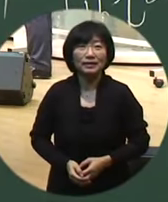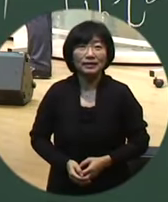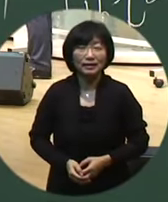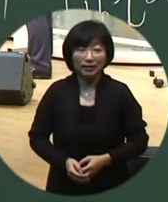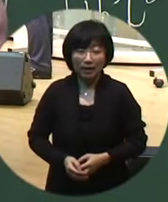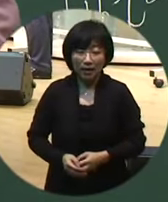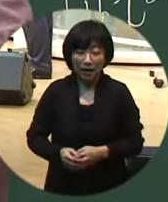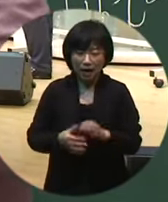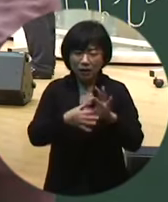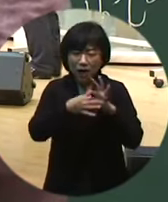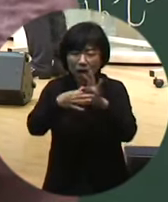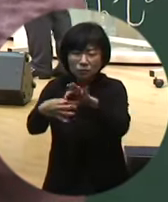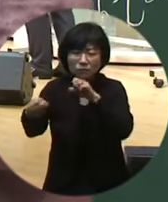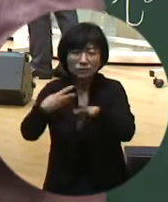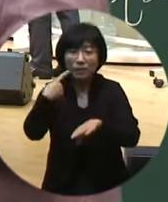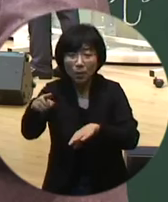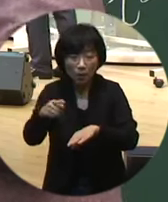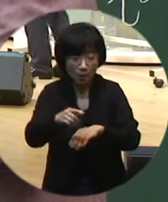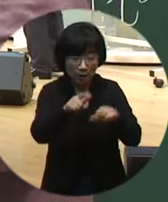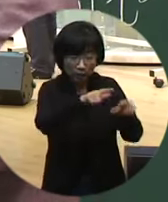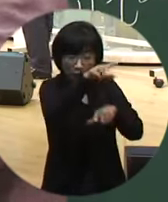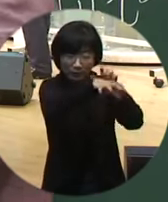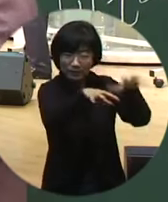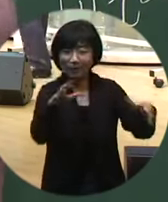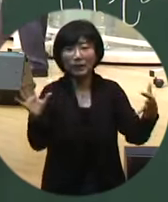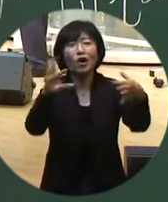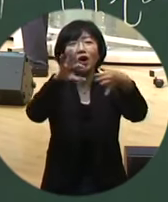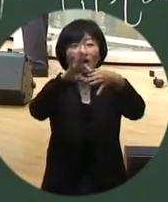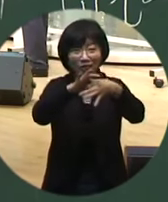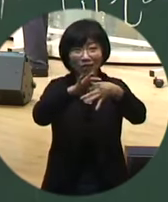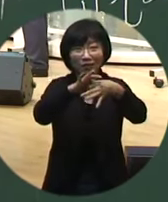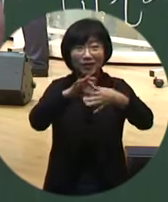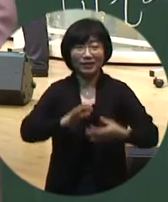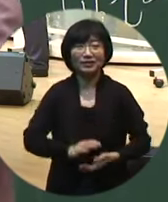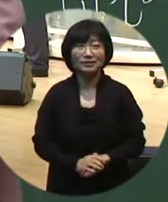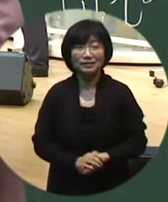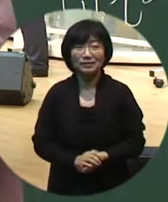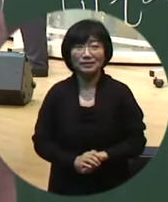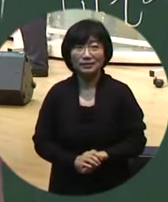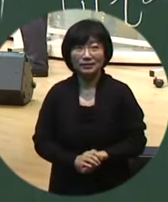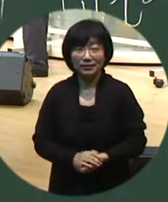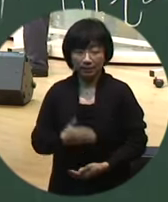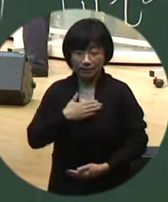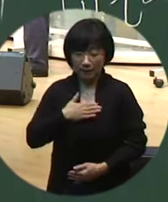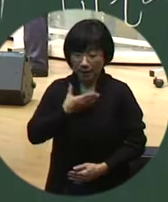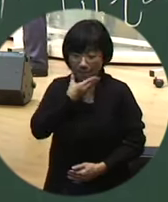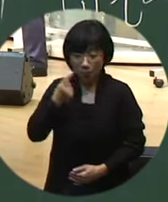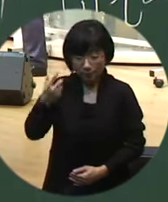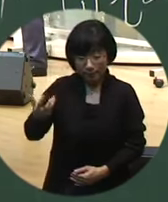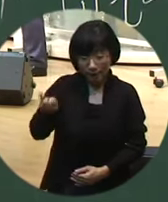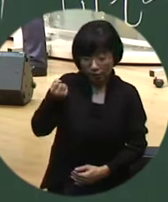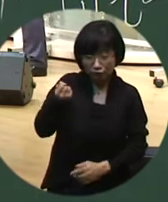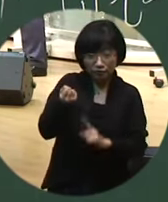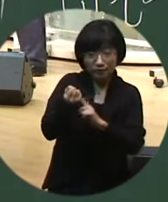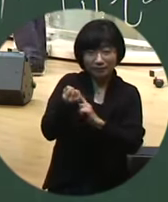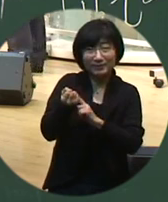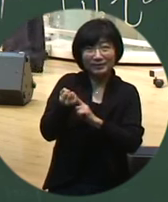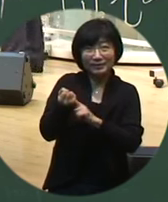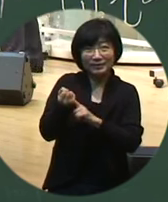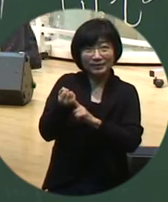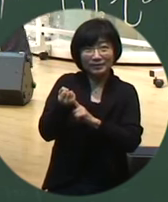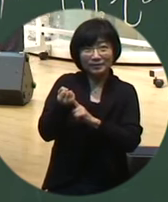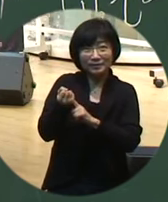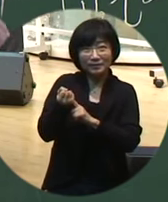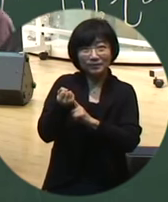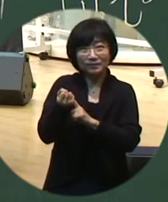응답이에요. Then you will see the answers of continuation inside of the field. 복음 아니, 우리가 복음 가졌는데 복음 아니면 안 되는 현장이 보인다니까. 다른 말로